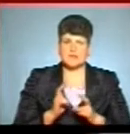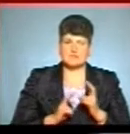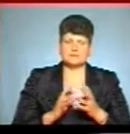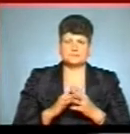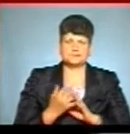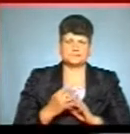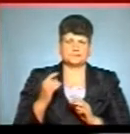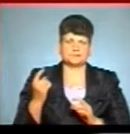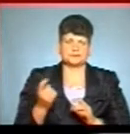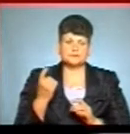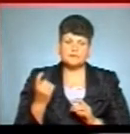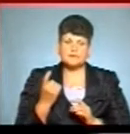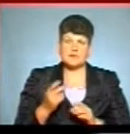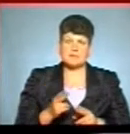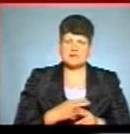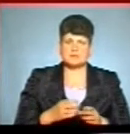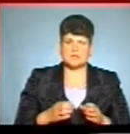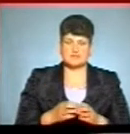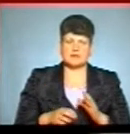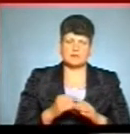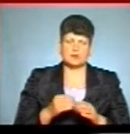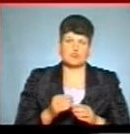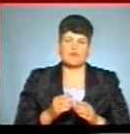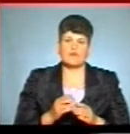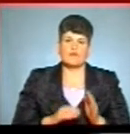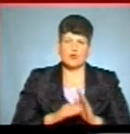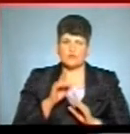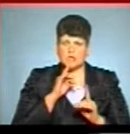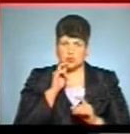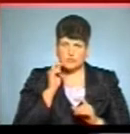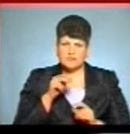аграрних компаніях. Безпартійний. На виборах до Верховної Ради України у